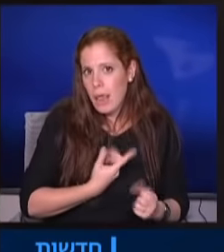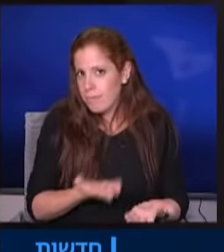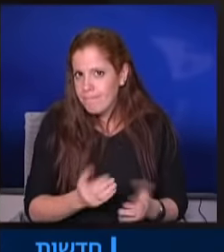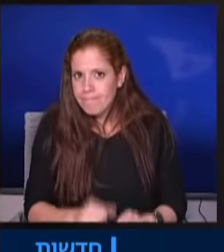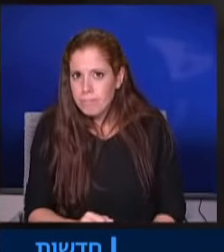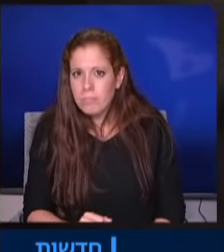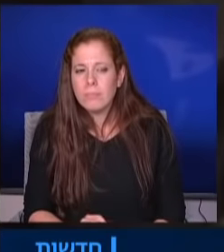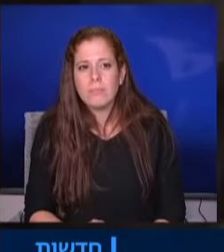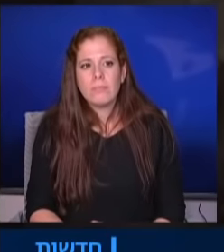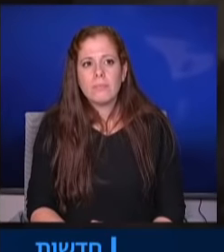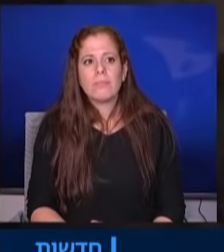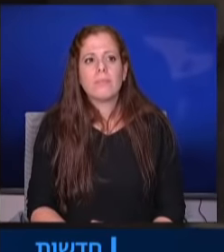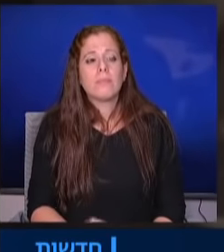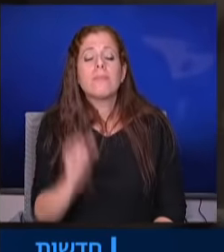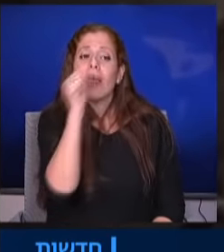אני רוצה